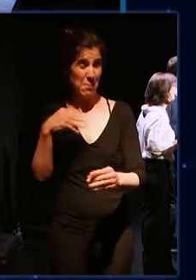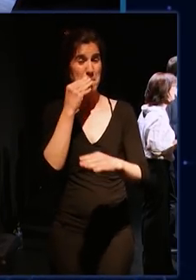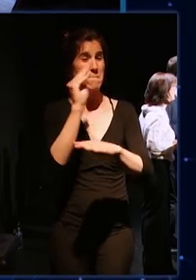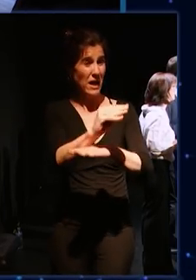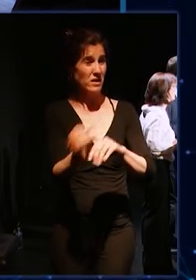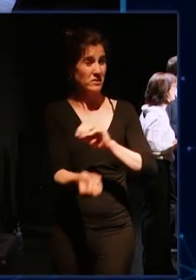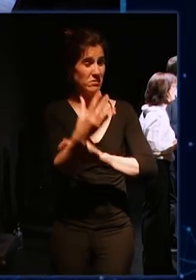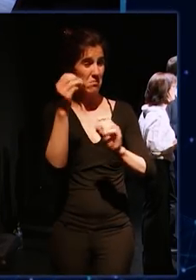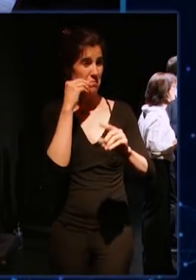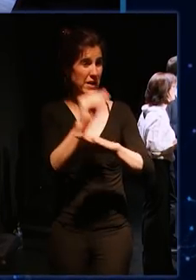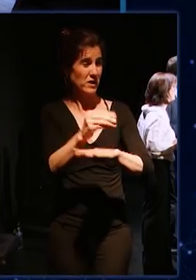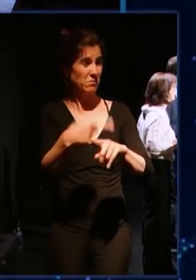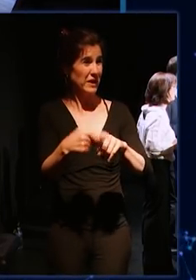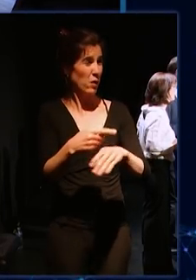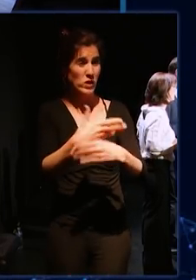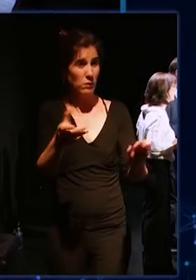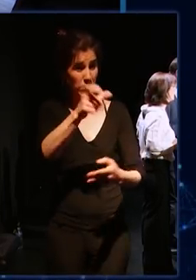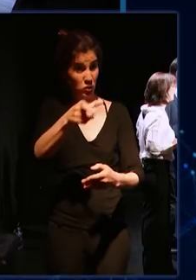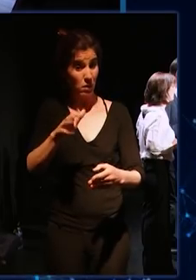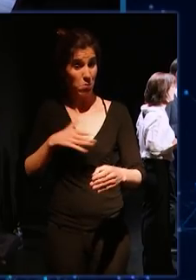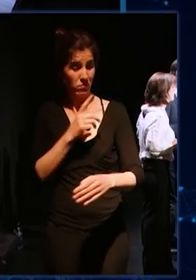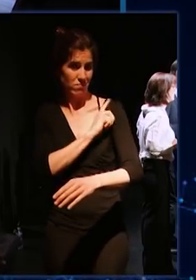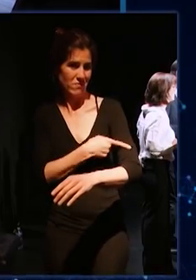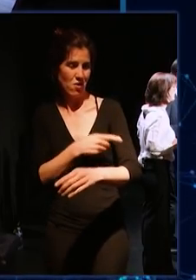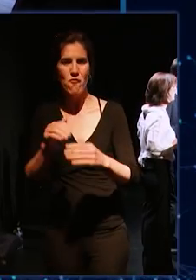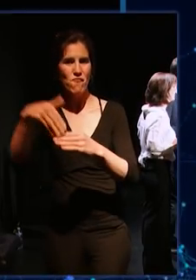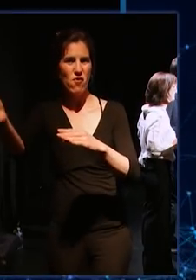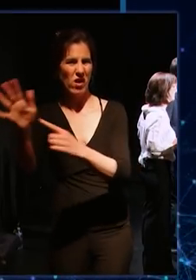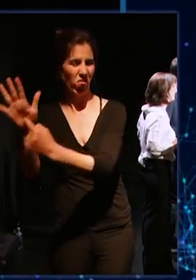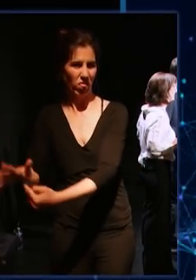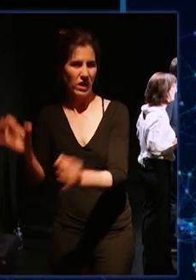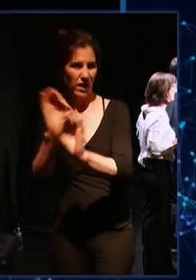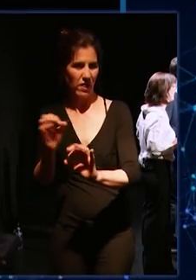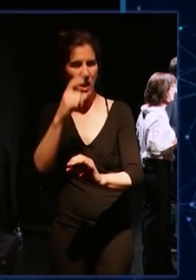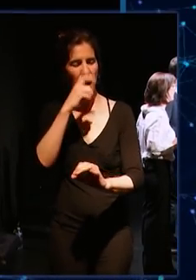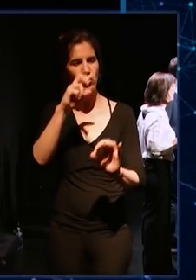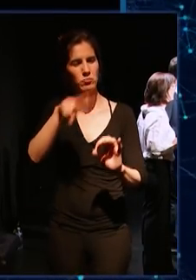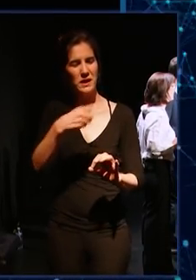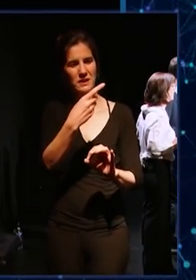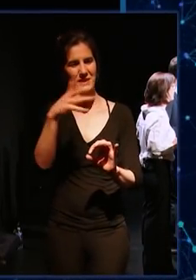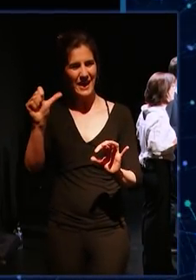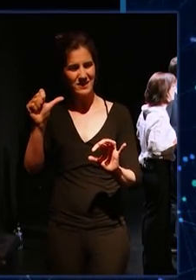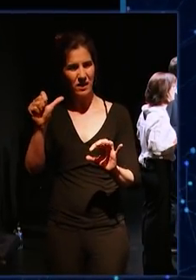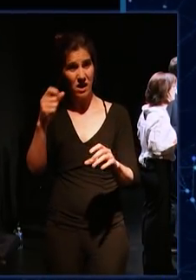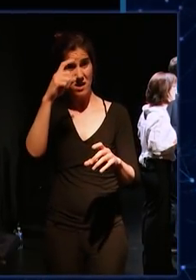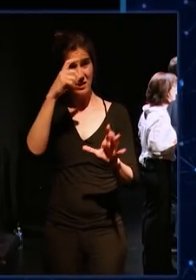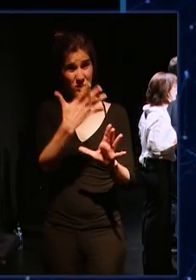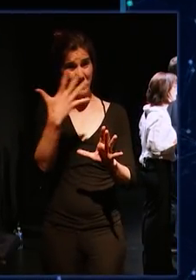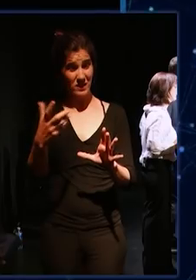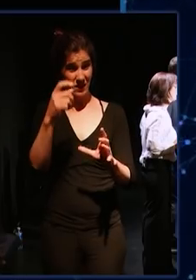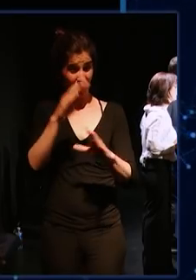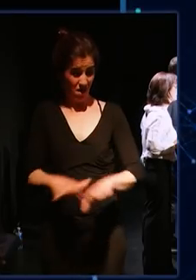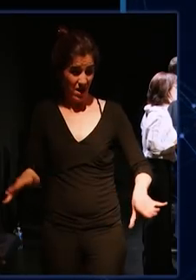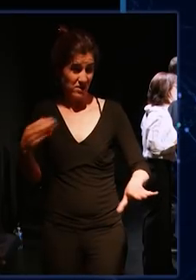de la pràctica esportiva. El 2016, 55 nanos van ser becats i el 2018 se n'han